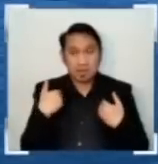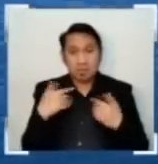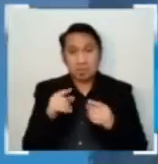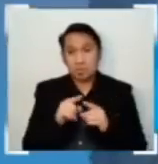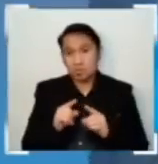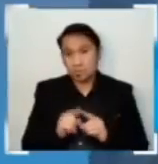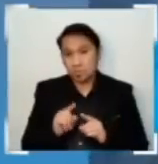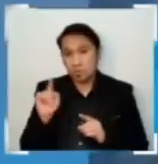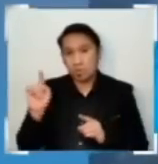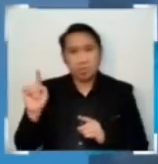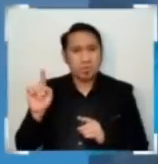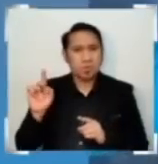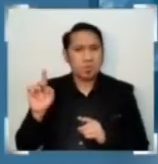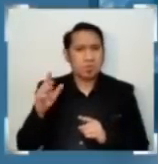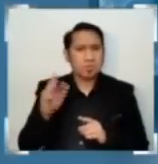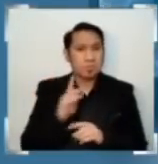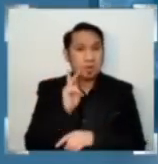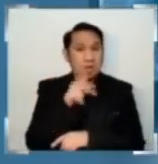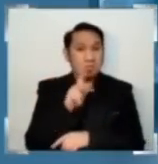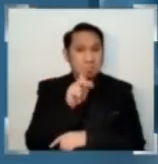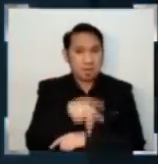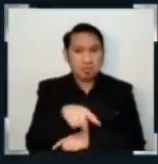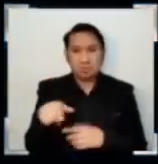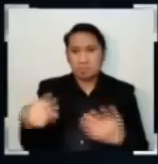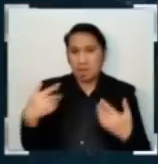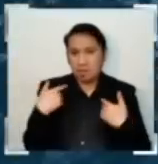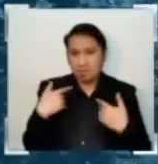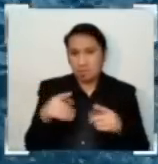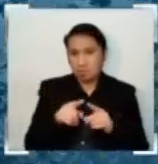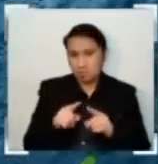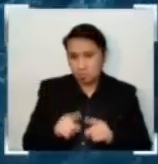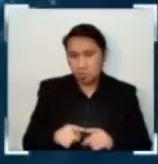San Agapito para mapigilan ang pagkalat ng langis.